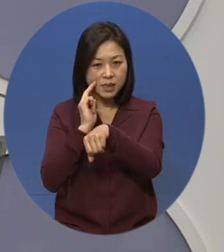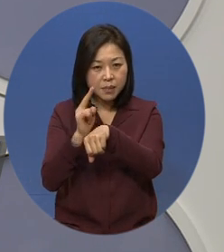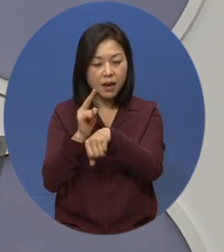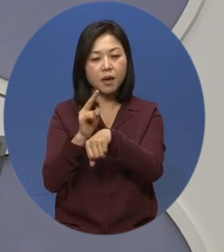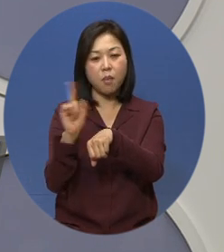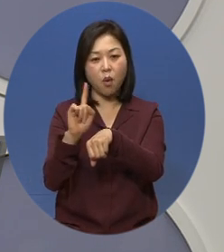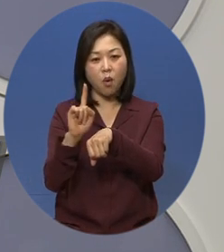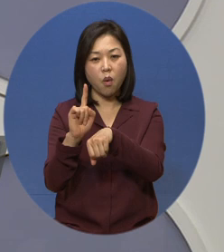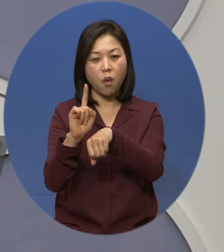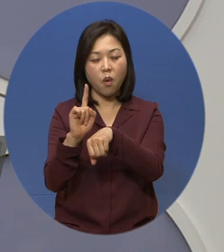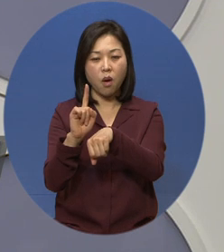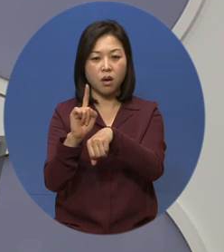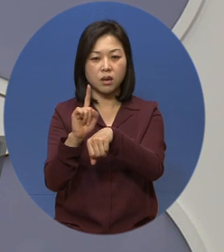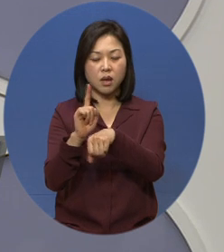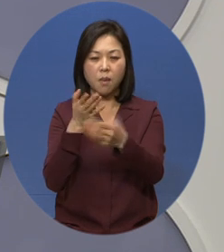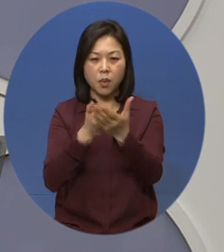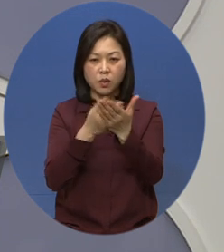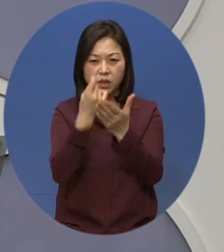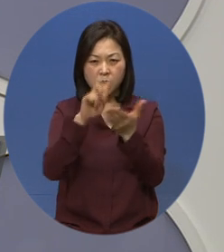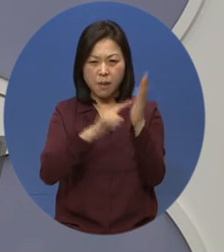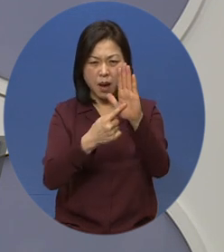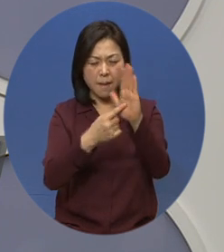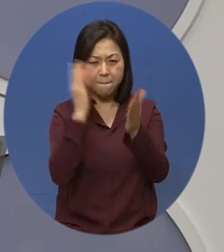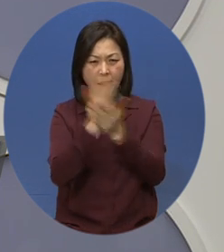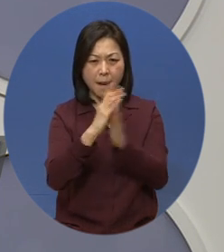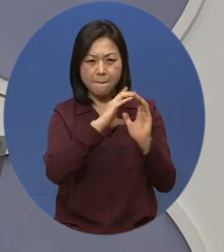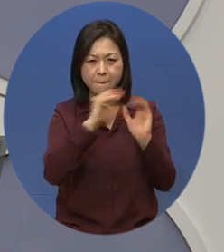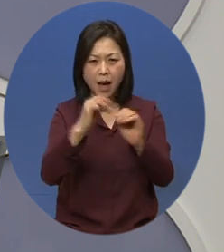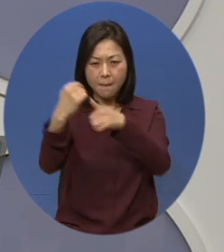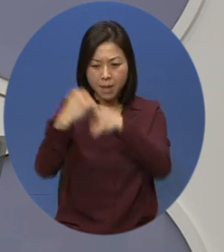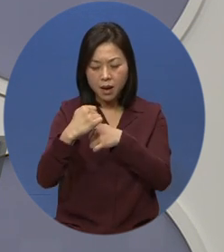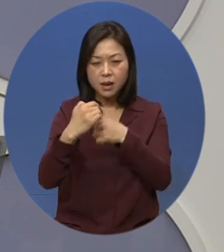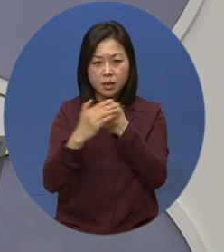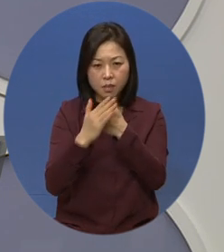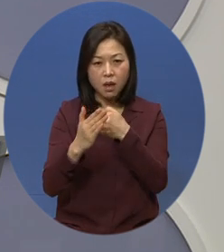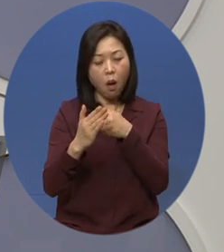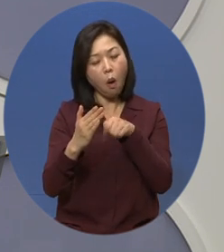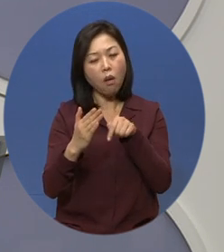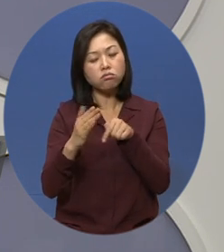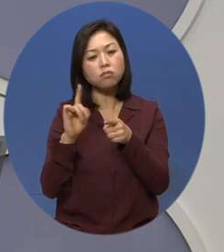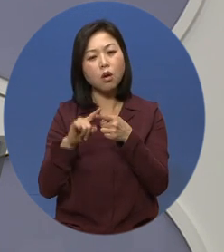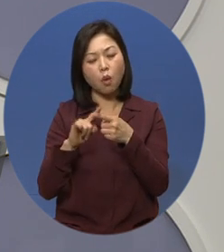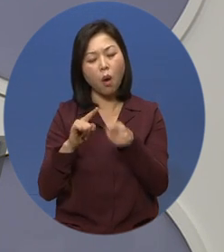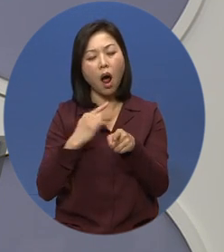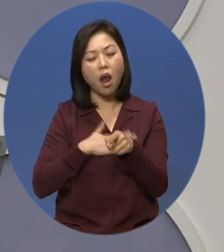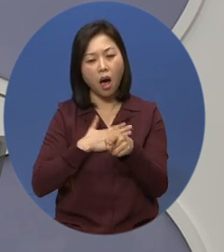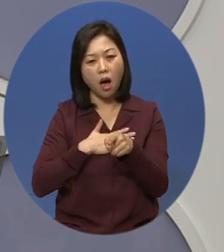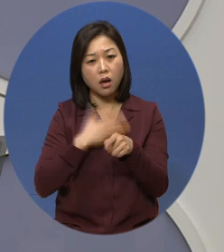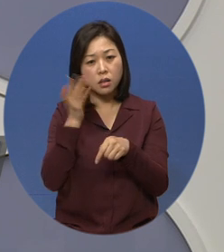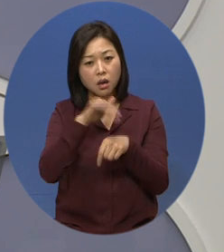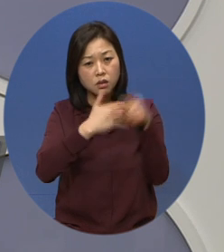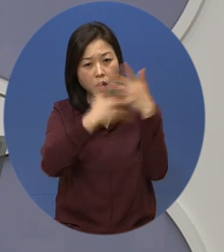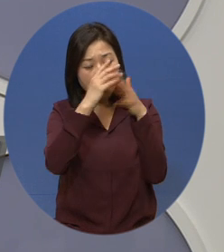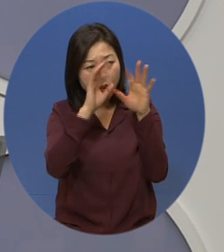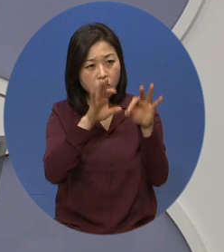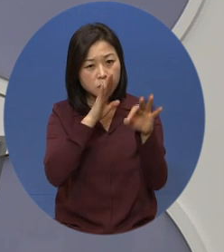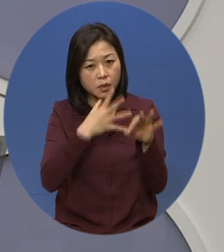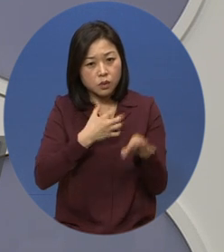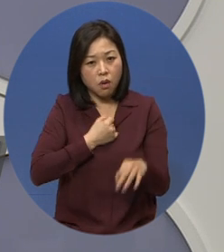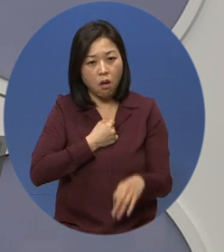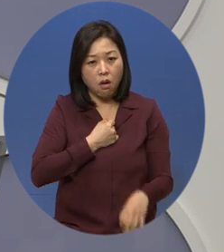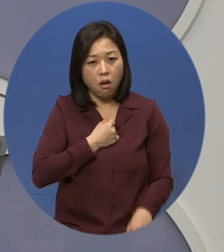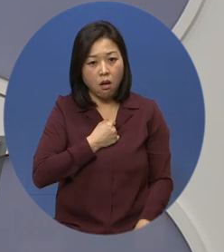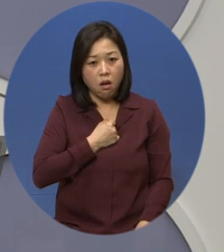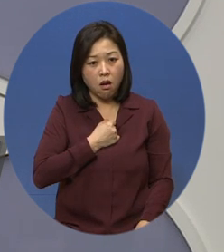보도 지침을 내려 가지고 2 자기는 그렇게 알고 있어 때 근데 이 영화를 보고 아주 깜짝 놀라시더라